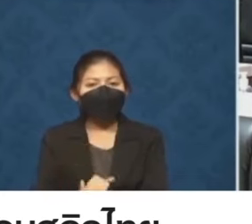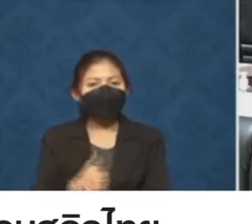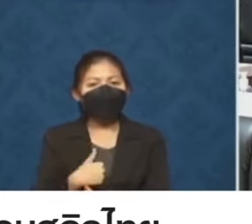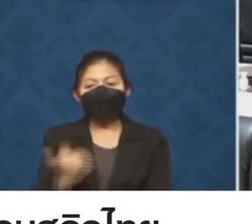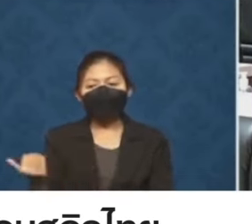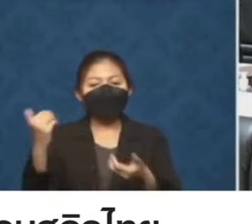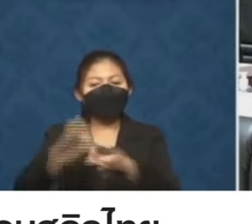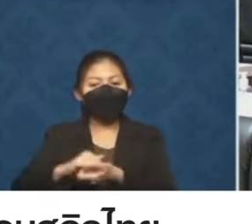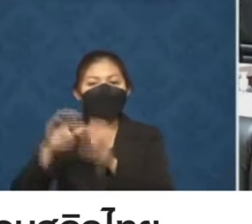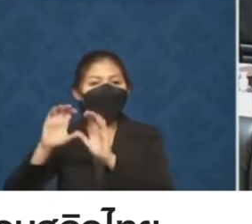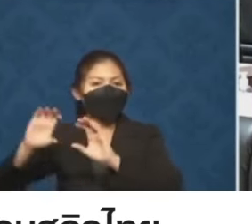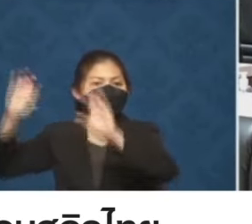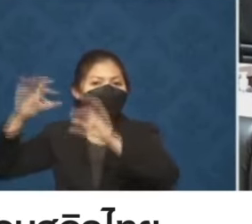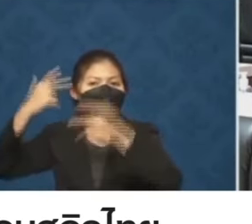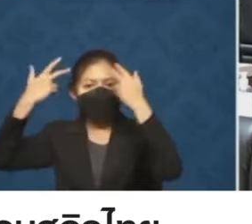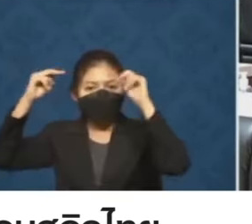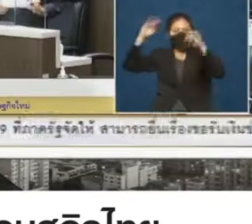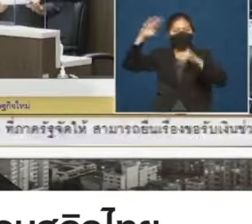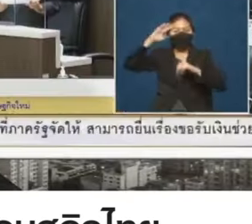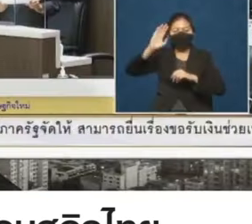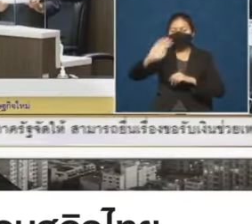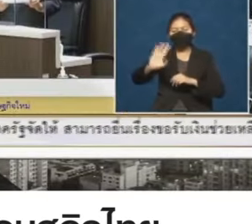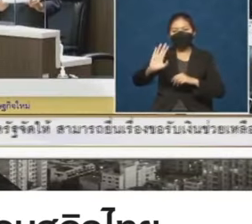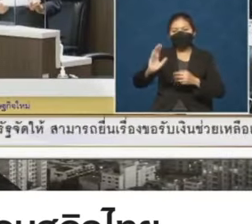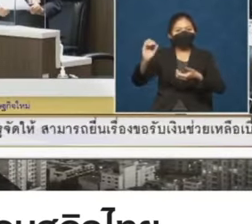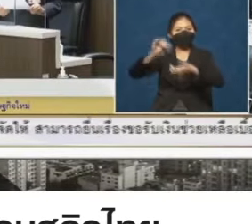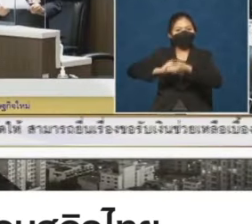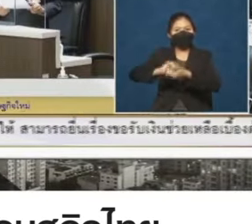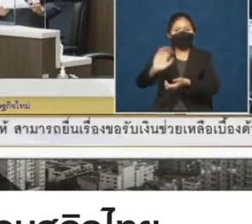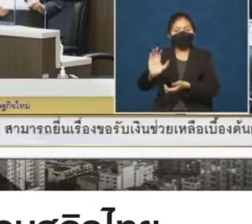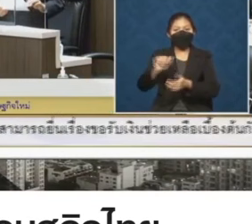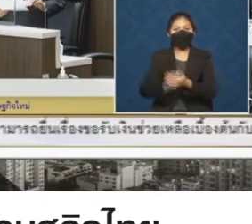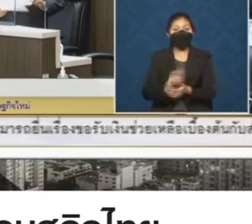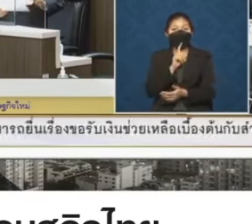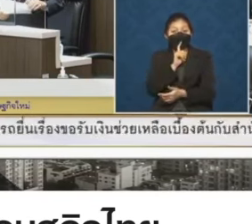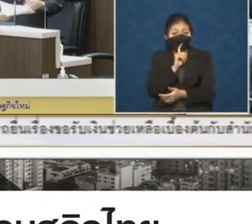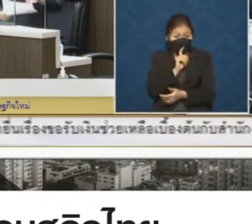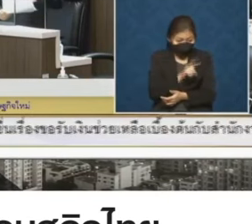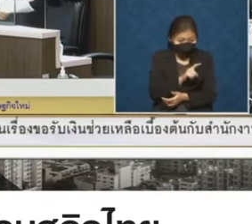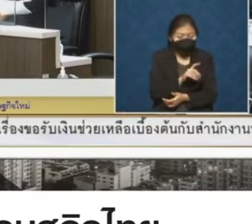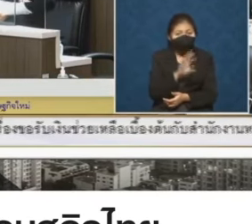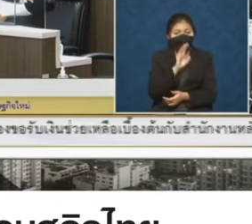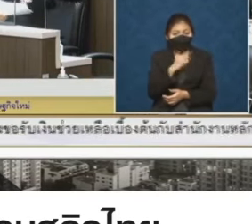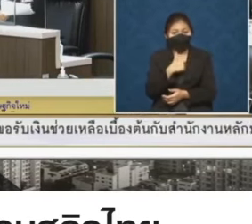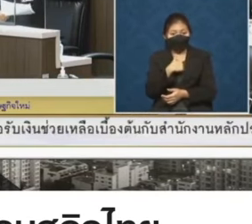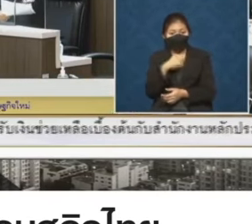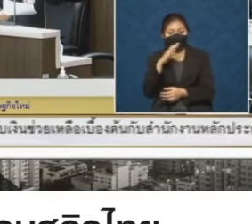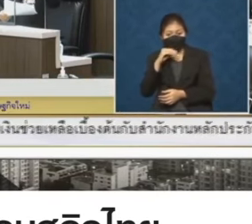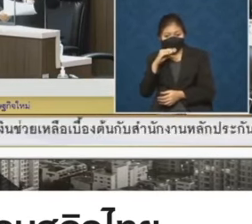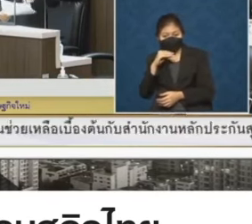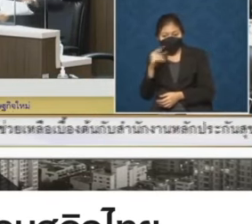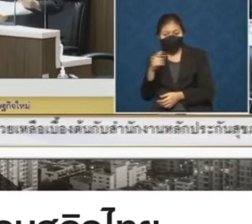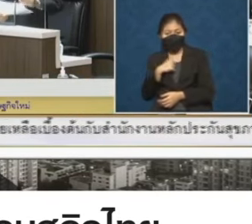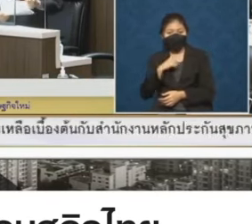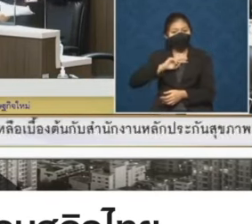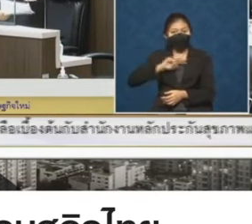ทำงานการเมืองต่อนะฮะไม่ได้วางมือบอกว่าจะไปเตรียมเลือกตั้งแต่ไม่บอกว่าจะไปพรรคไหน ค ุณพ